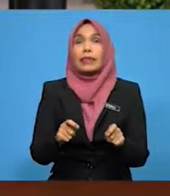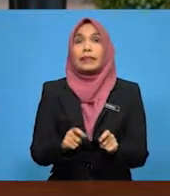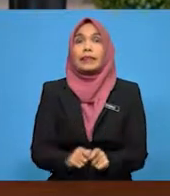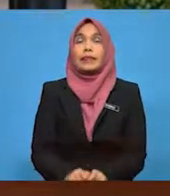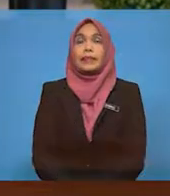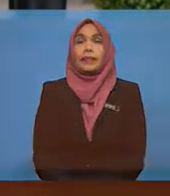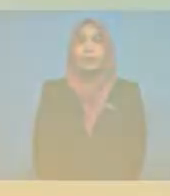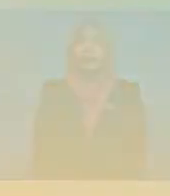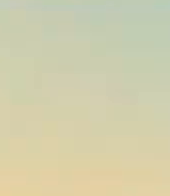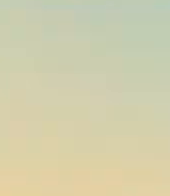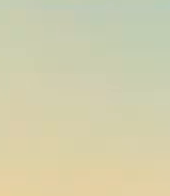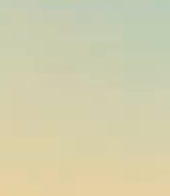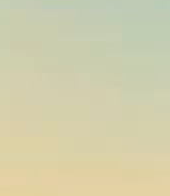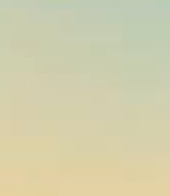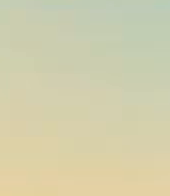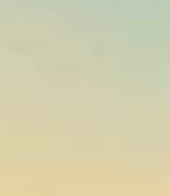seta.